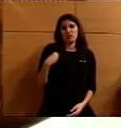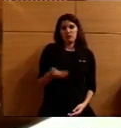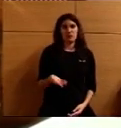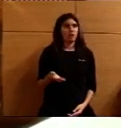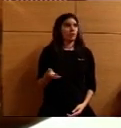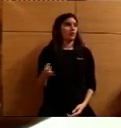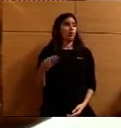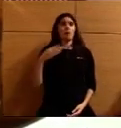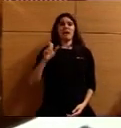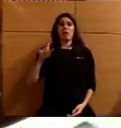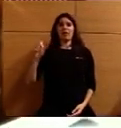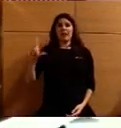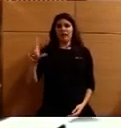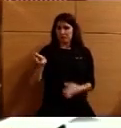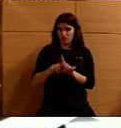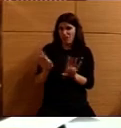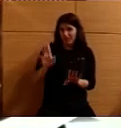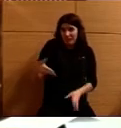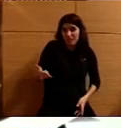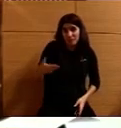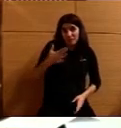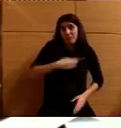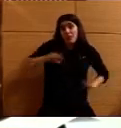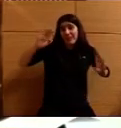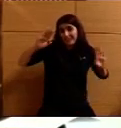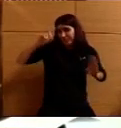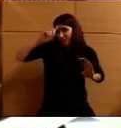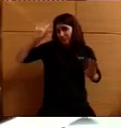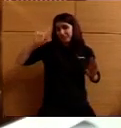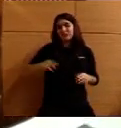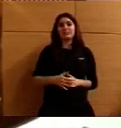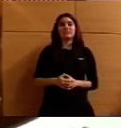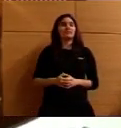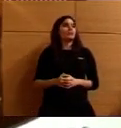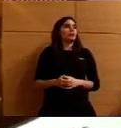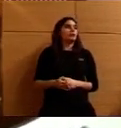la TV9 asil, com sempre, a lo millor resulta que la TV9 asil.